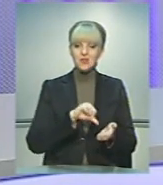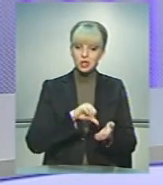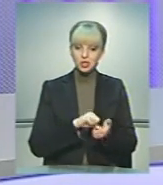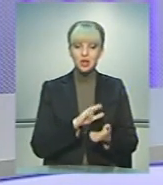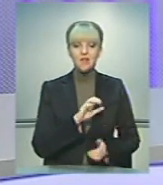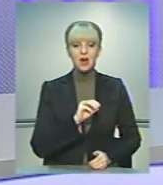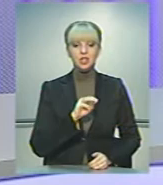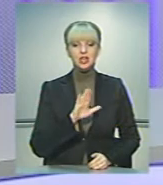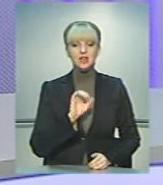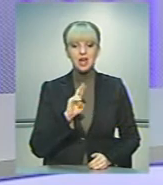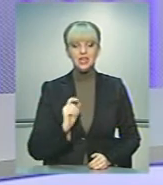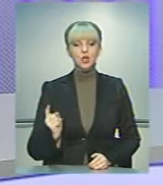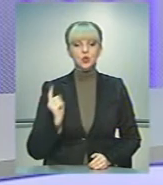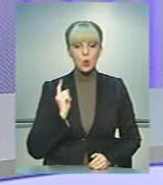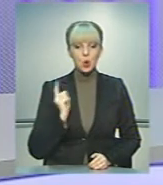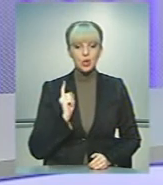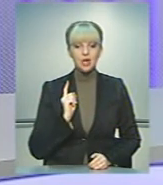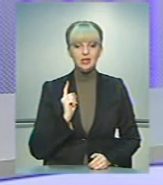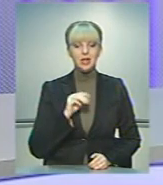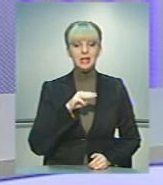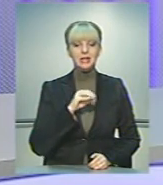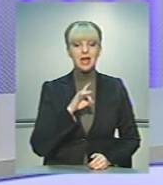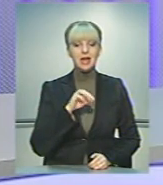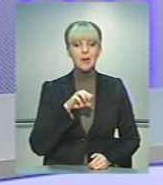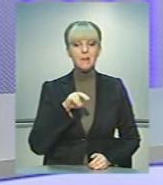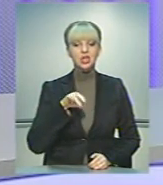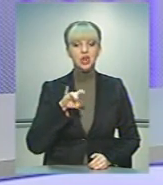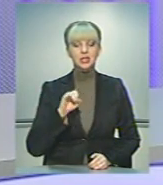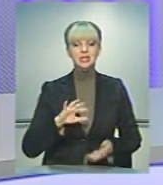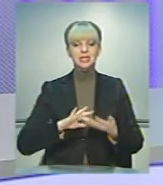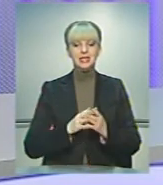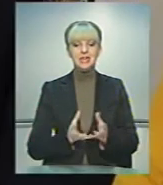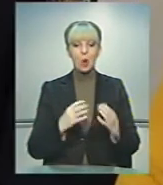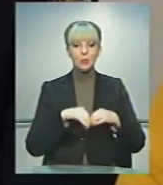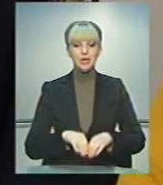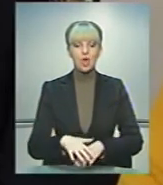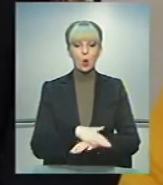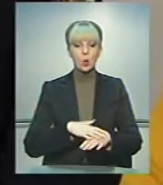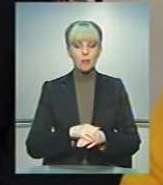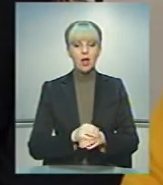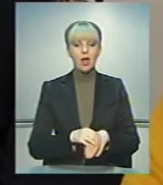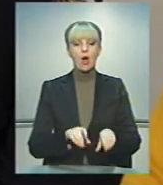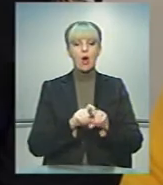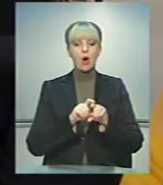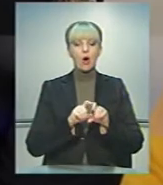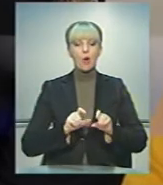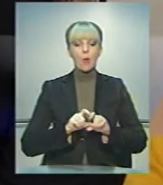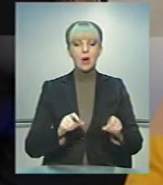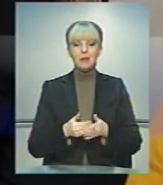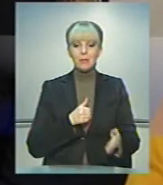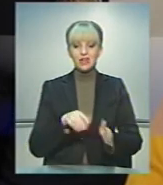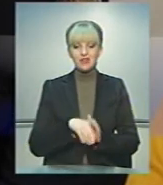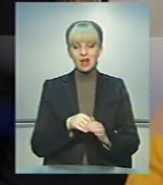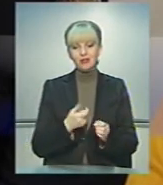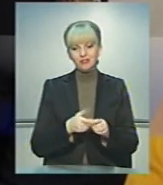Вижницькій, Вашківецькій, Сторожинецькій та у Теребельчанській – сільській об'єднаній громаді. Кампанія передвиборча, вона досить